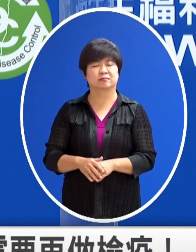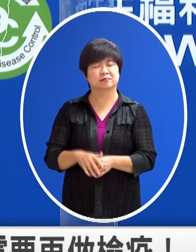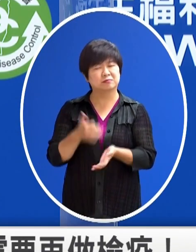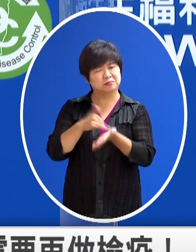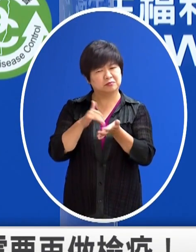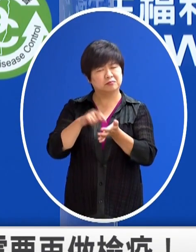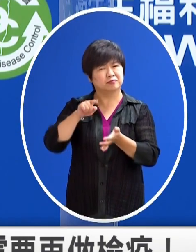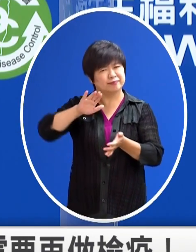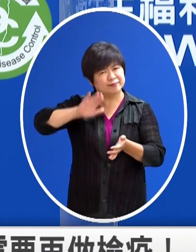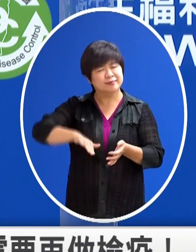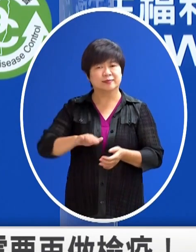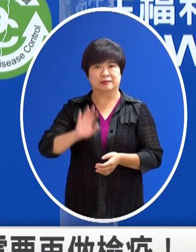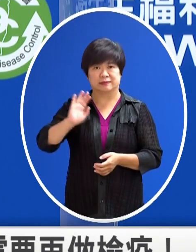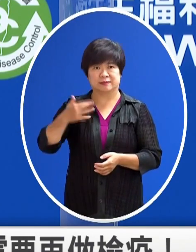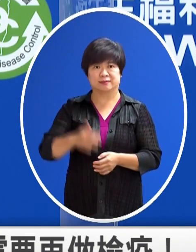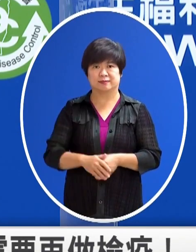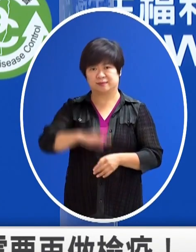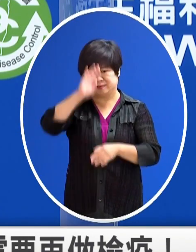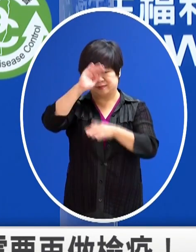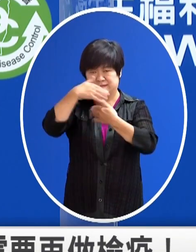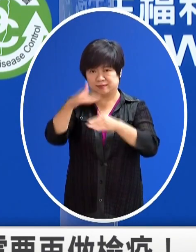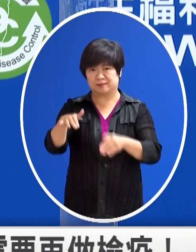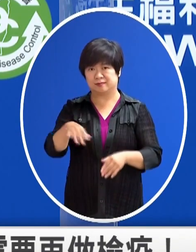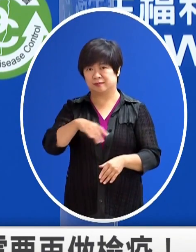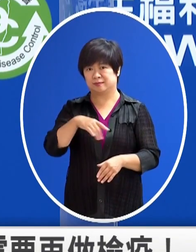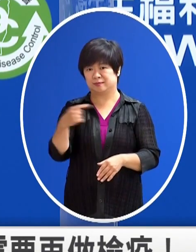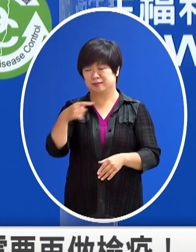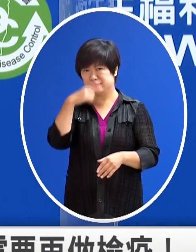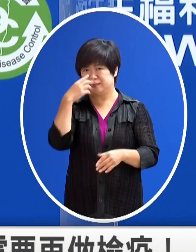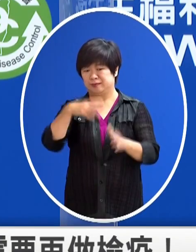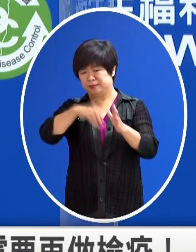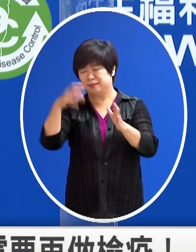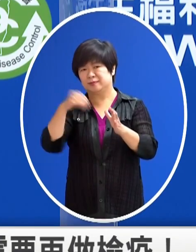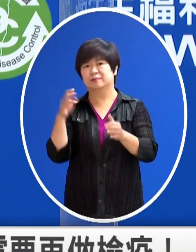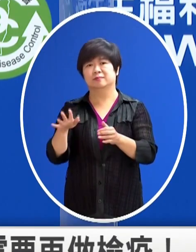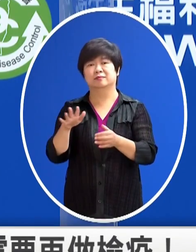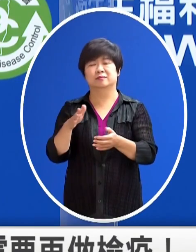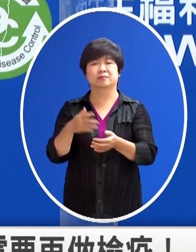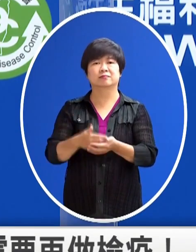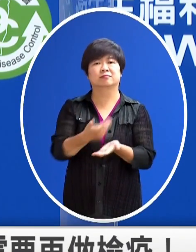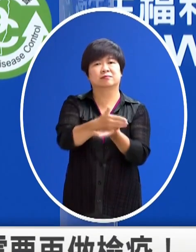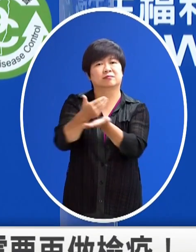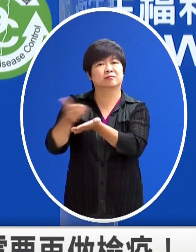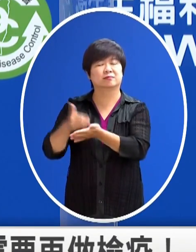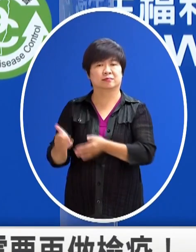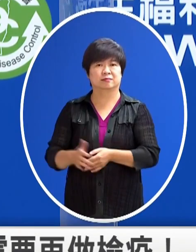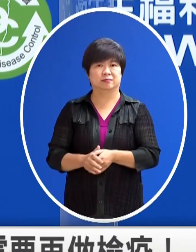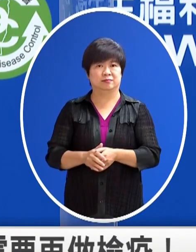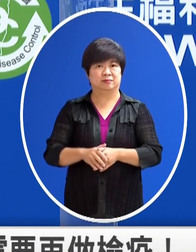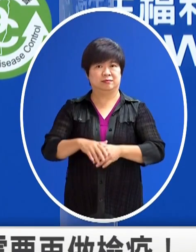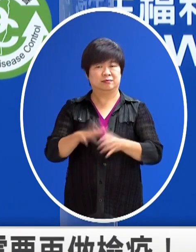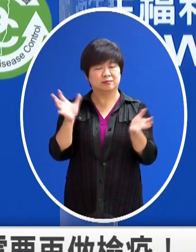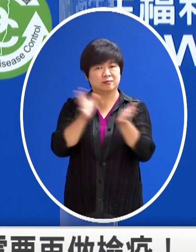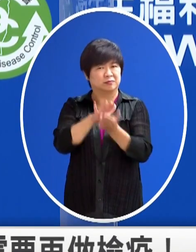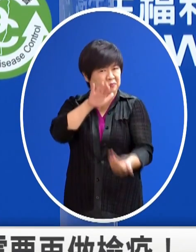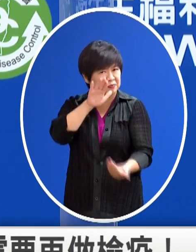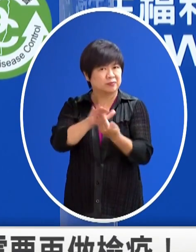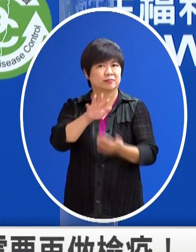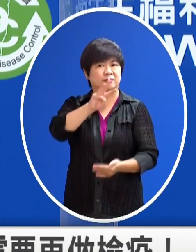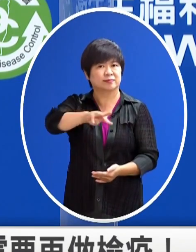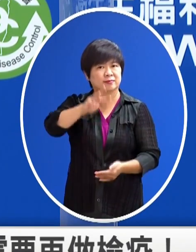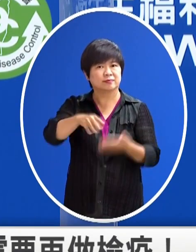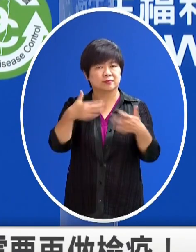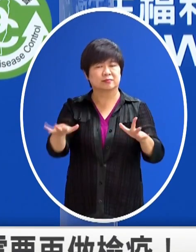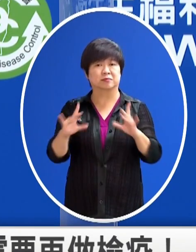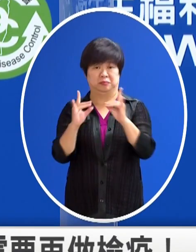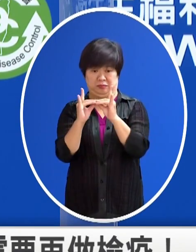句话说，我们纵使把负压病房、隔离病房这些病房全部都清完，我们大概病床有3000多个，这是我们的医疗的量